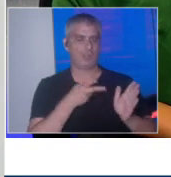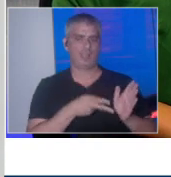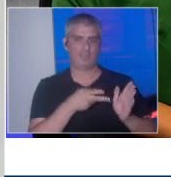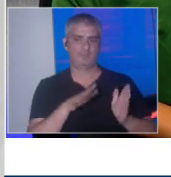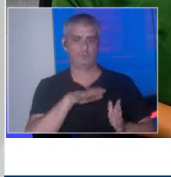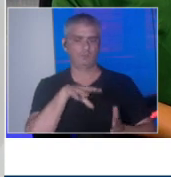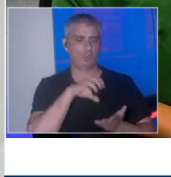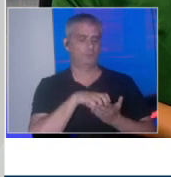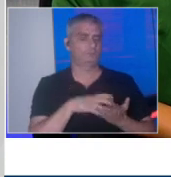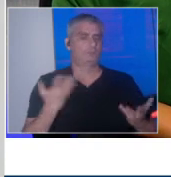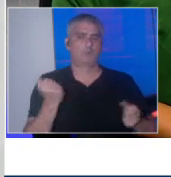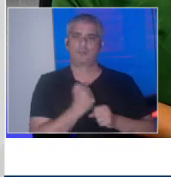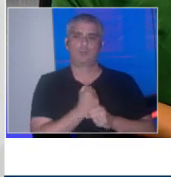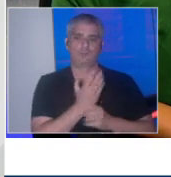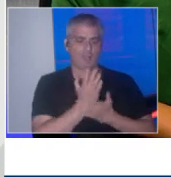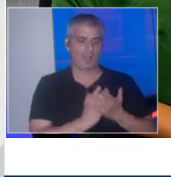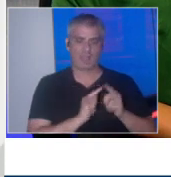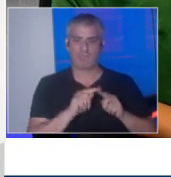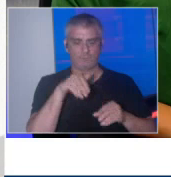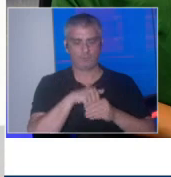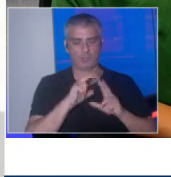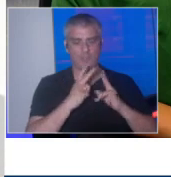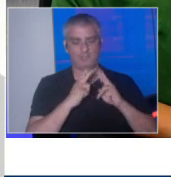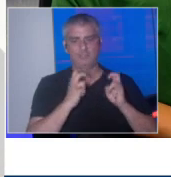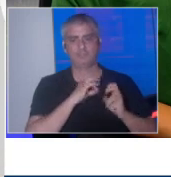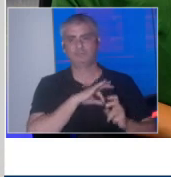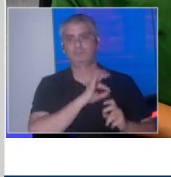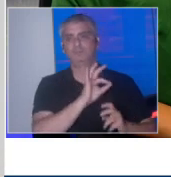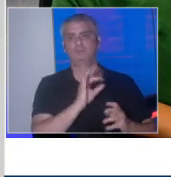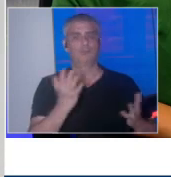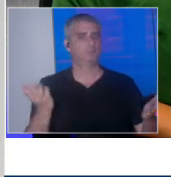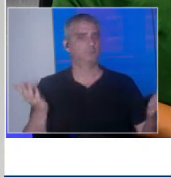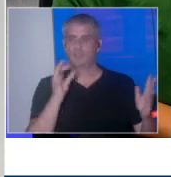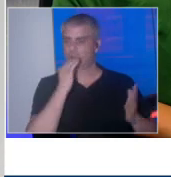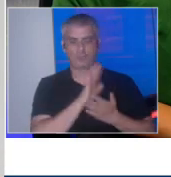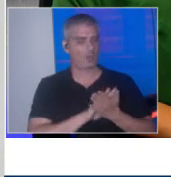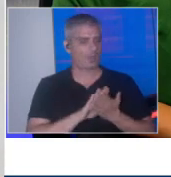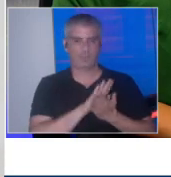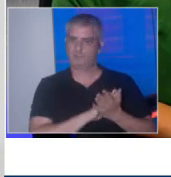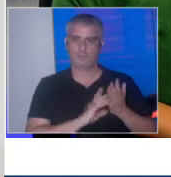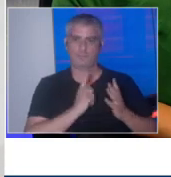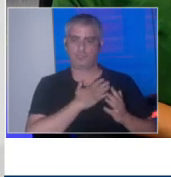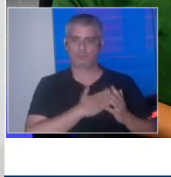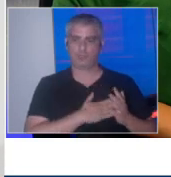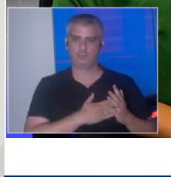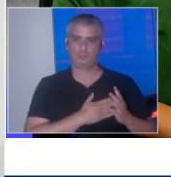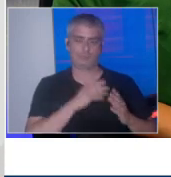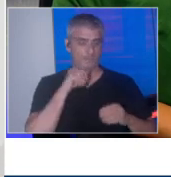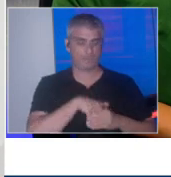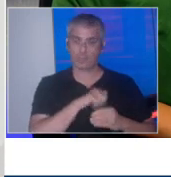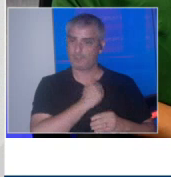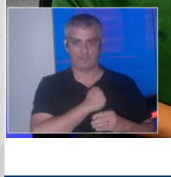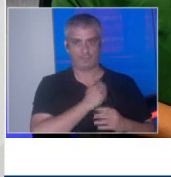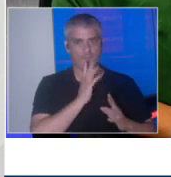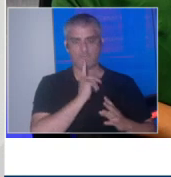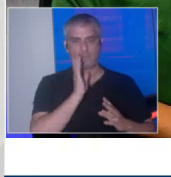הקלה בגוש דן. אין מה לעשות, חלק מהקווים עוברים בעיר שהצביון שלה הוא, אין שאלה לגביו, אין מי שרוצה להעביר בתוך בני ברק, מעט מאוד